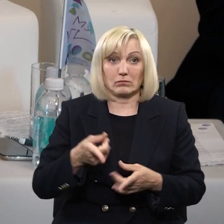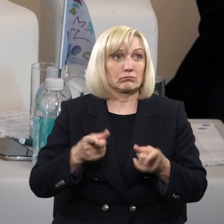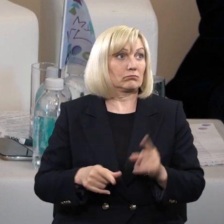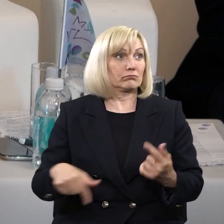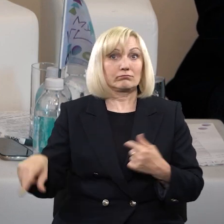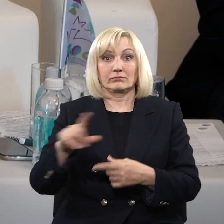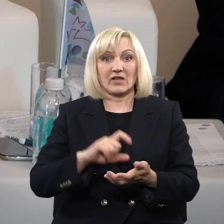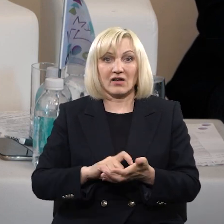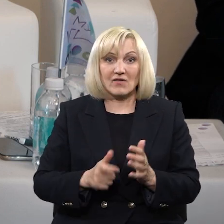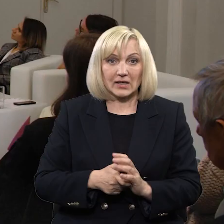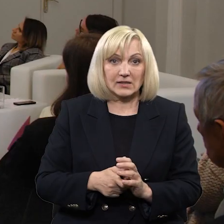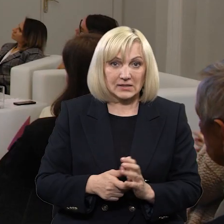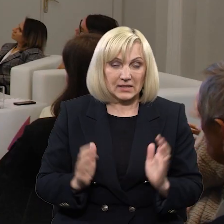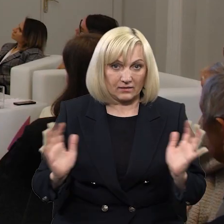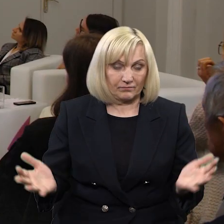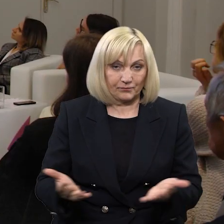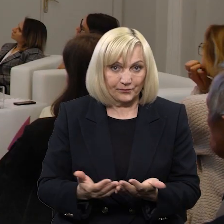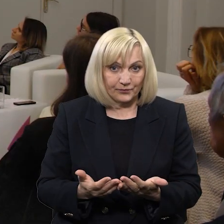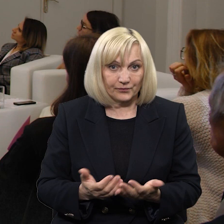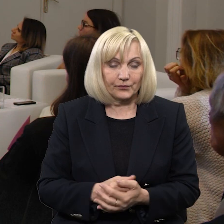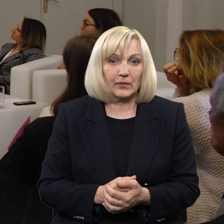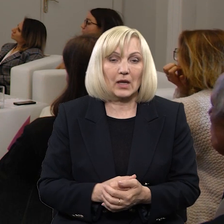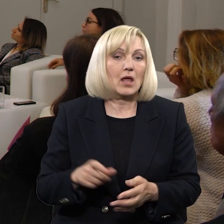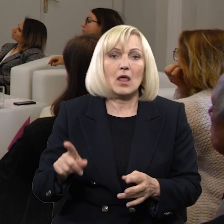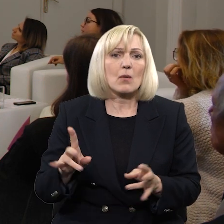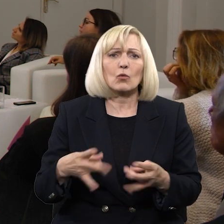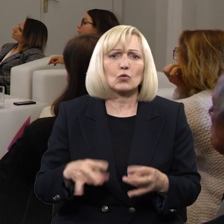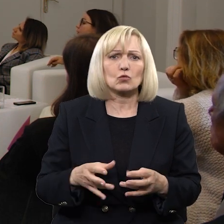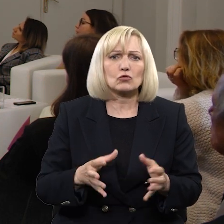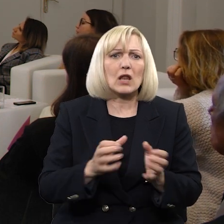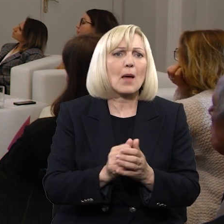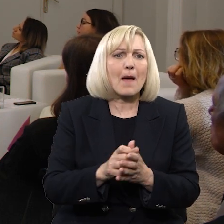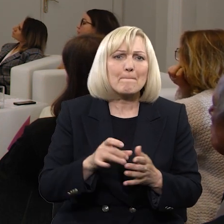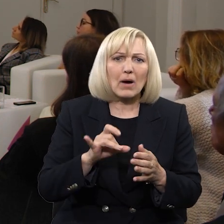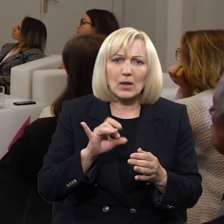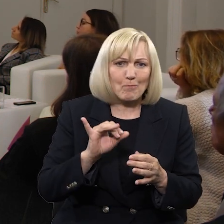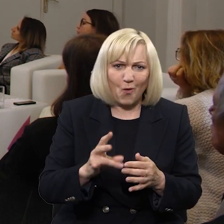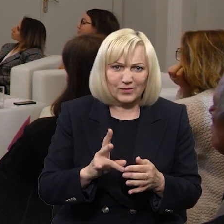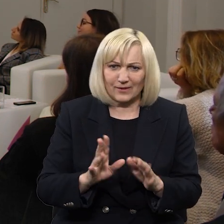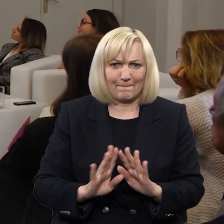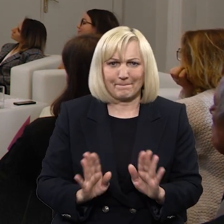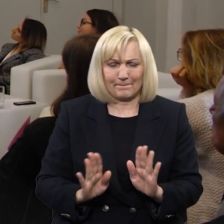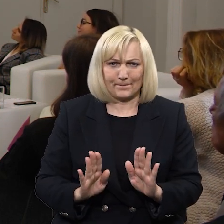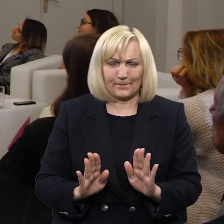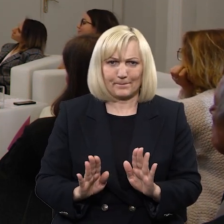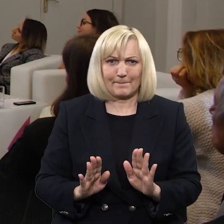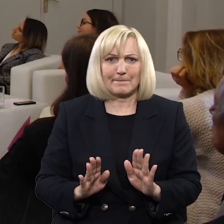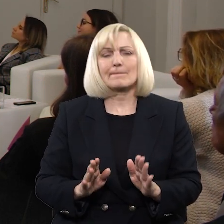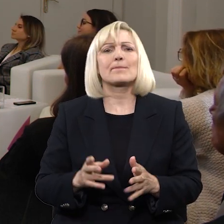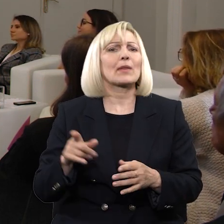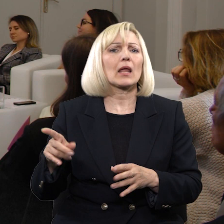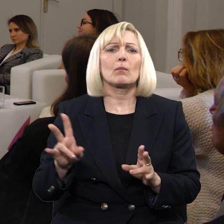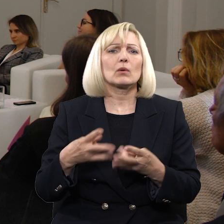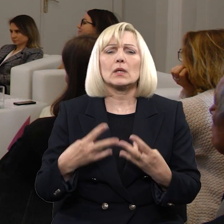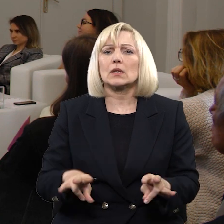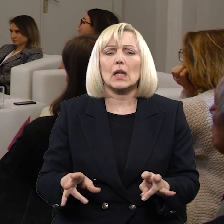подлинной квартире в подлинные среде ему не нужно ловить Покемонов в чем нас хотели сказать